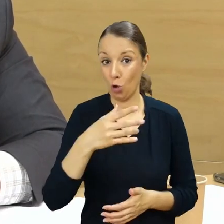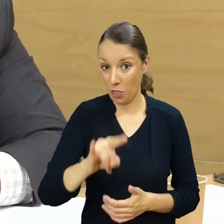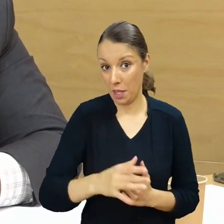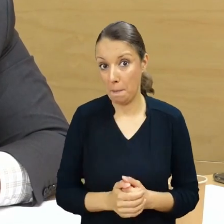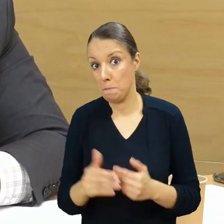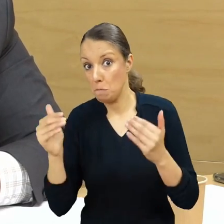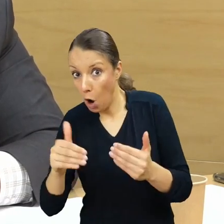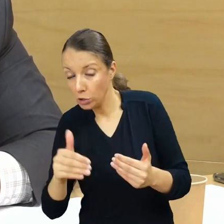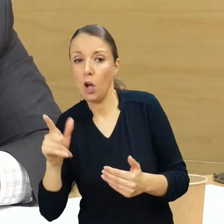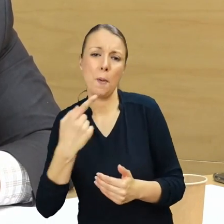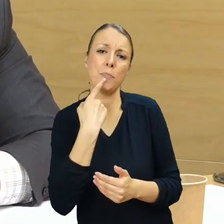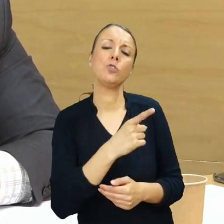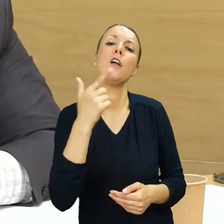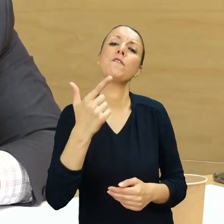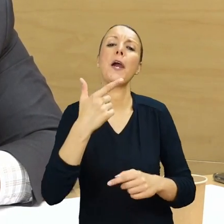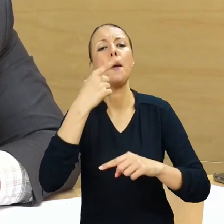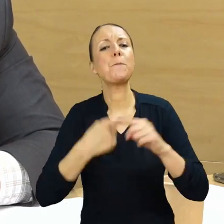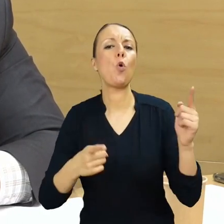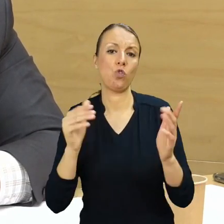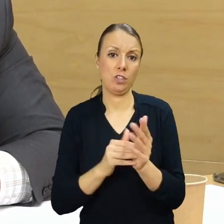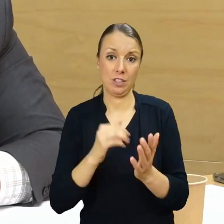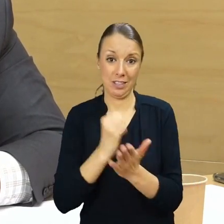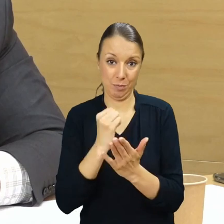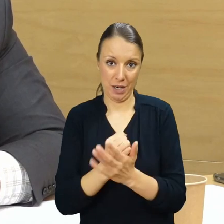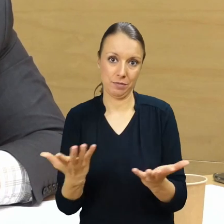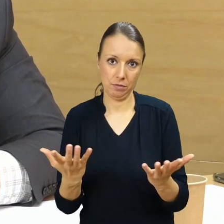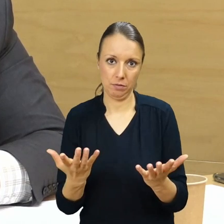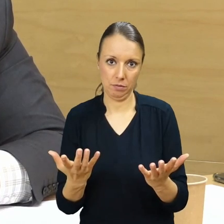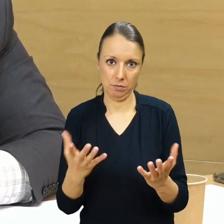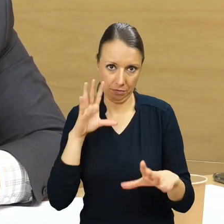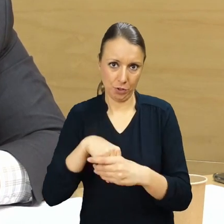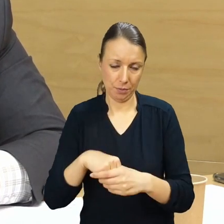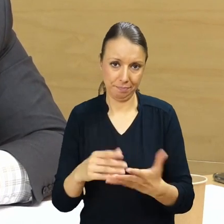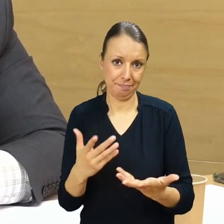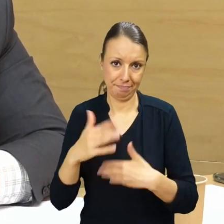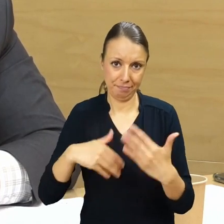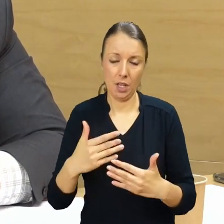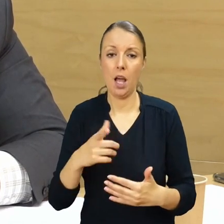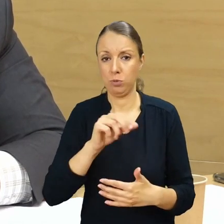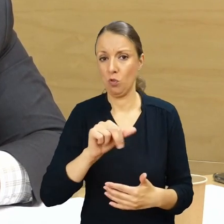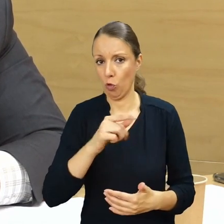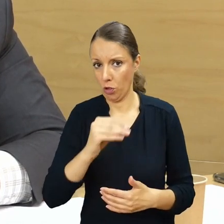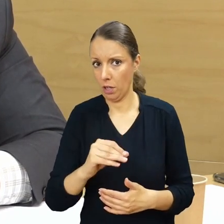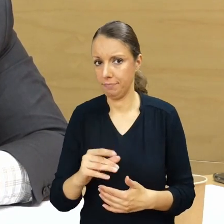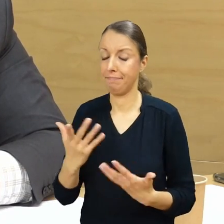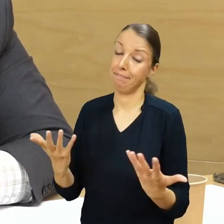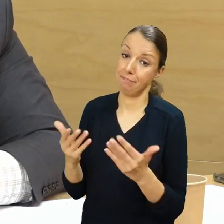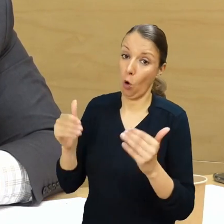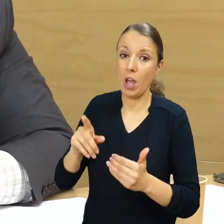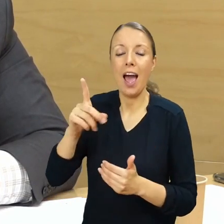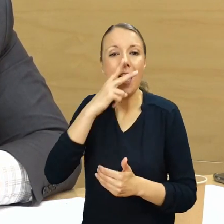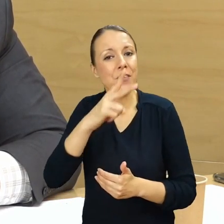zdaniem. No ale to też jest problem systemowy, że tak istotna informacja, zmiana